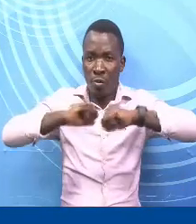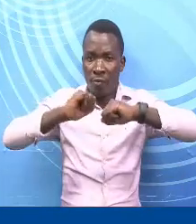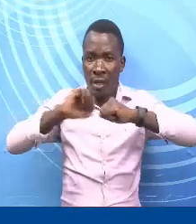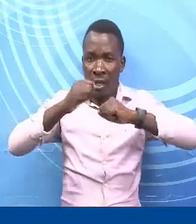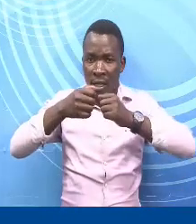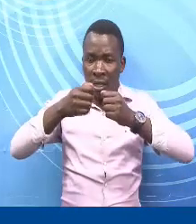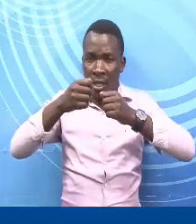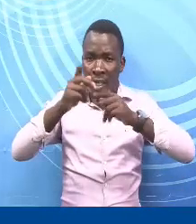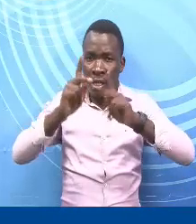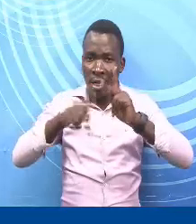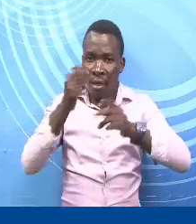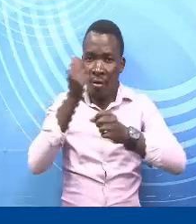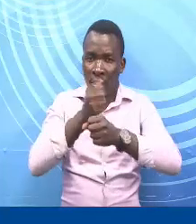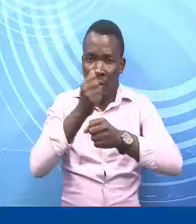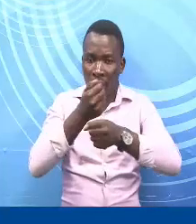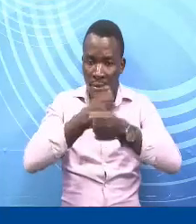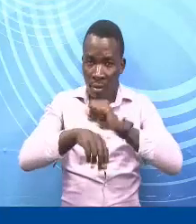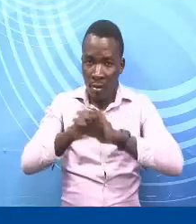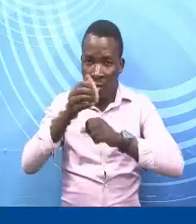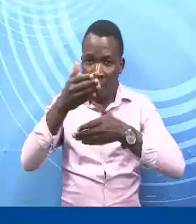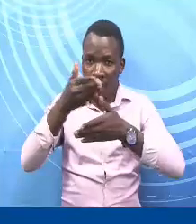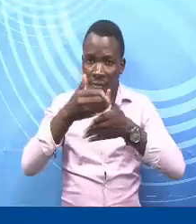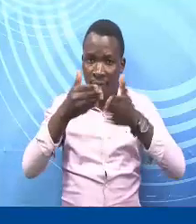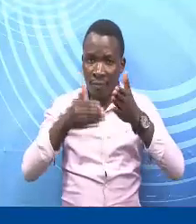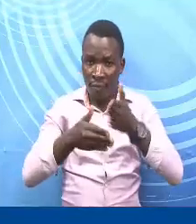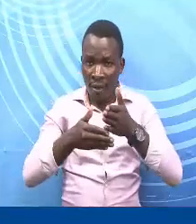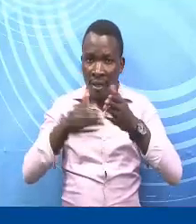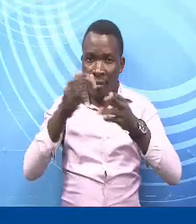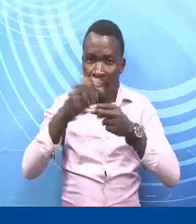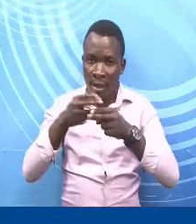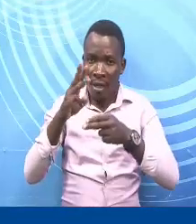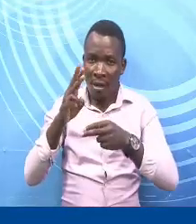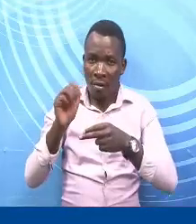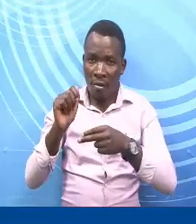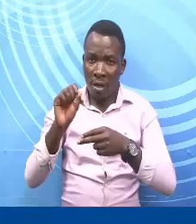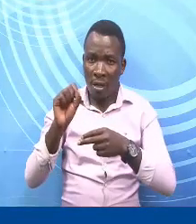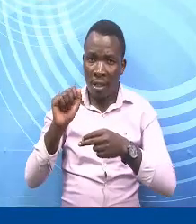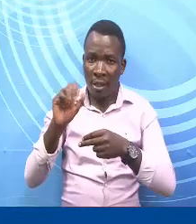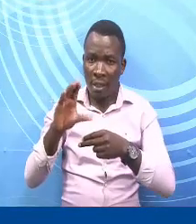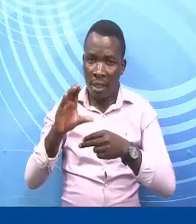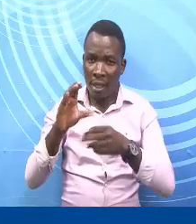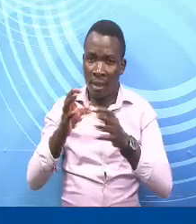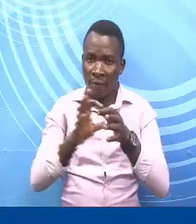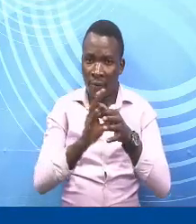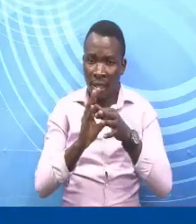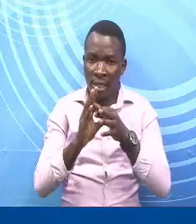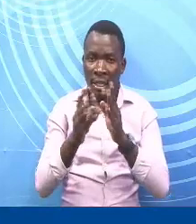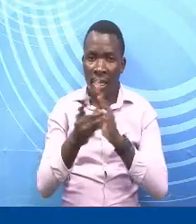bikora n'abakora ibikorwa remezo ari bo WASAC birumvikana ifatanyije n'akarere